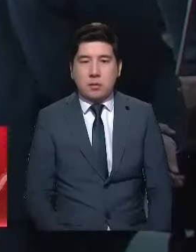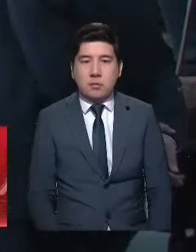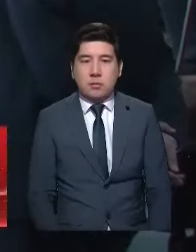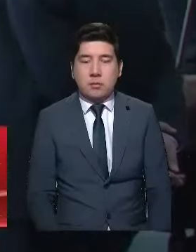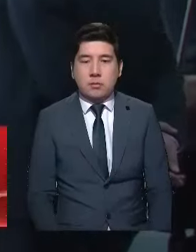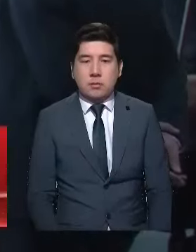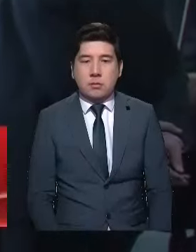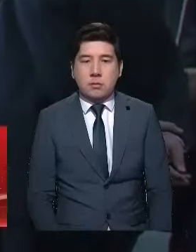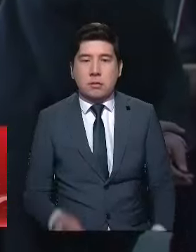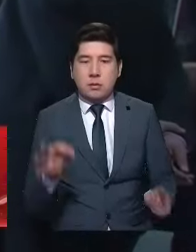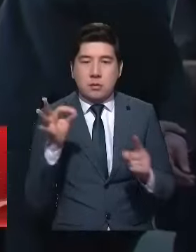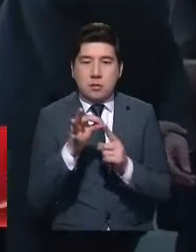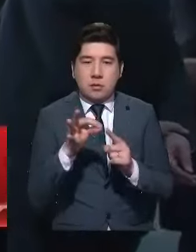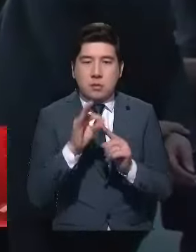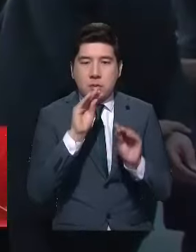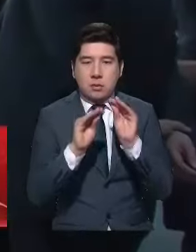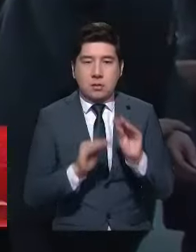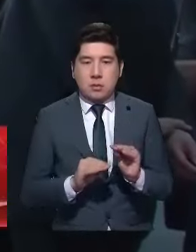Цель создания